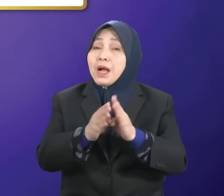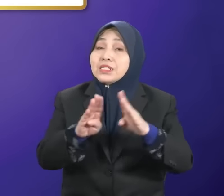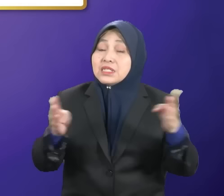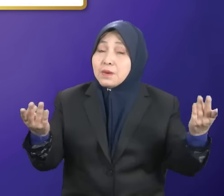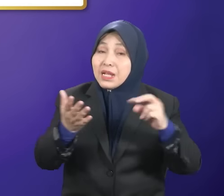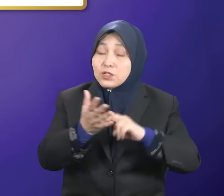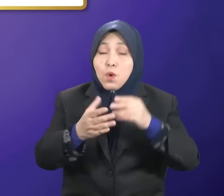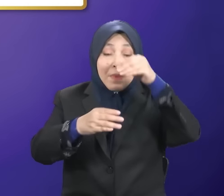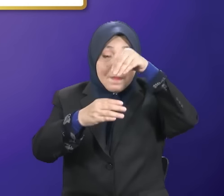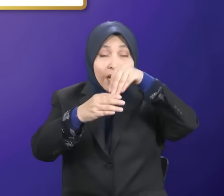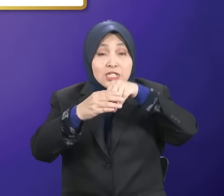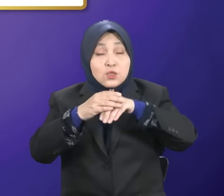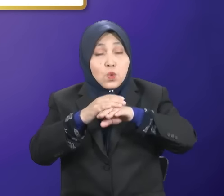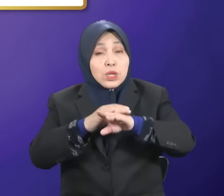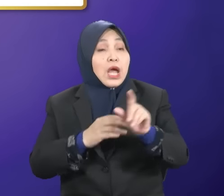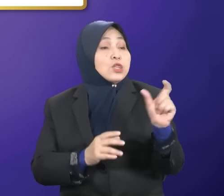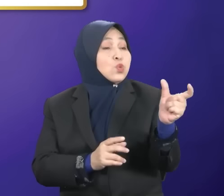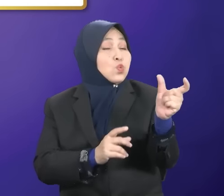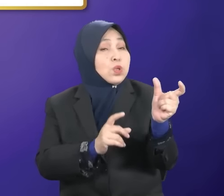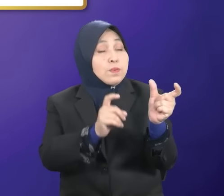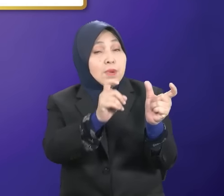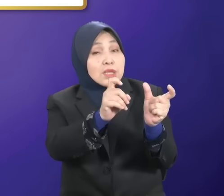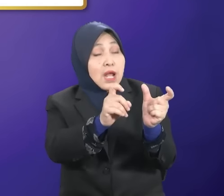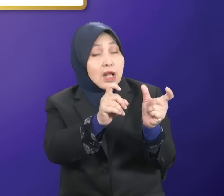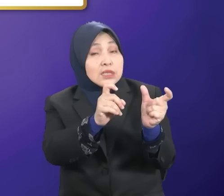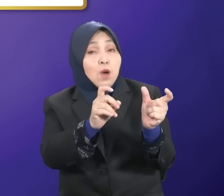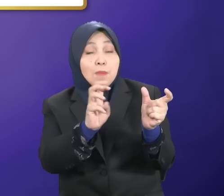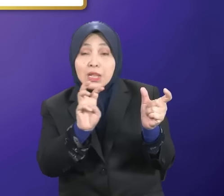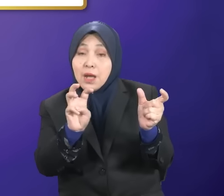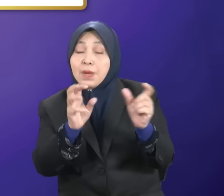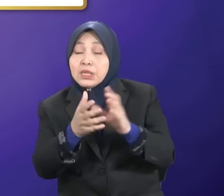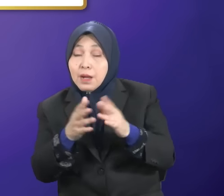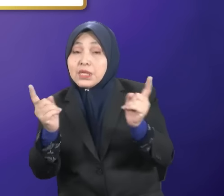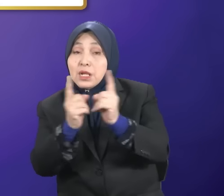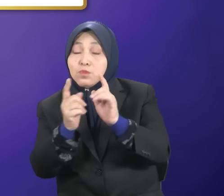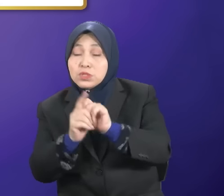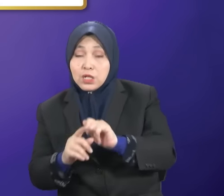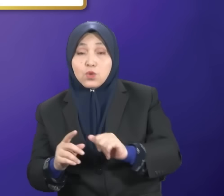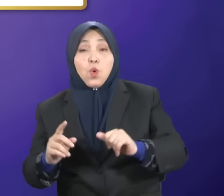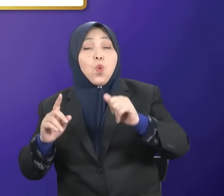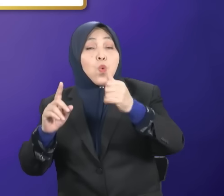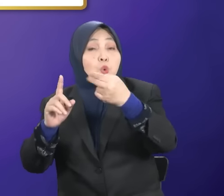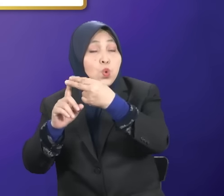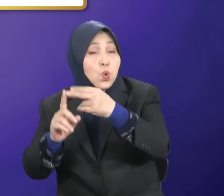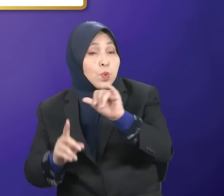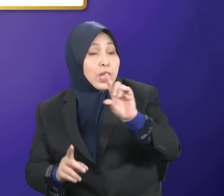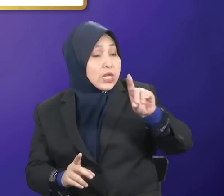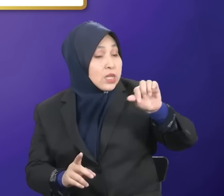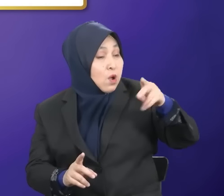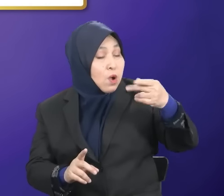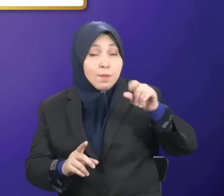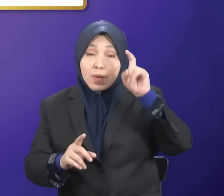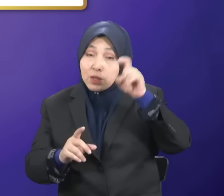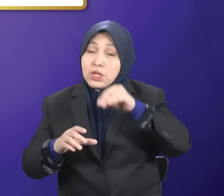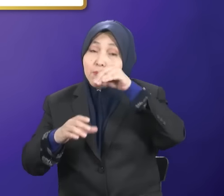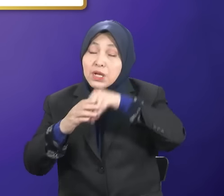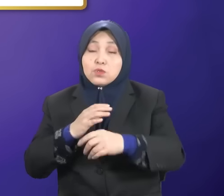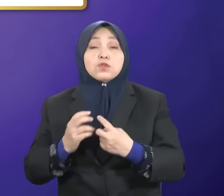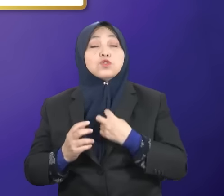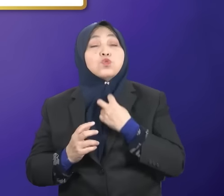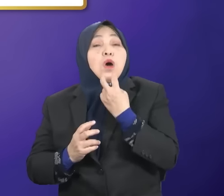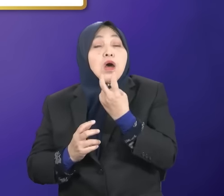memasukkan apabila Nun Sakinah atau tanwin bertemu salah satu huruf idgham maka perlu dimasukkan suara